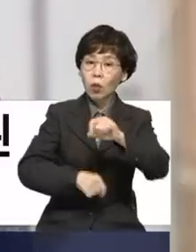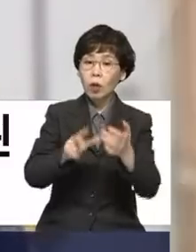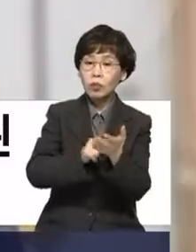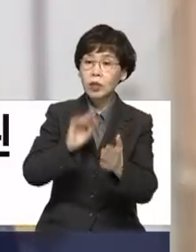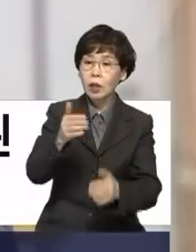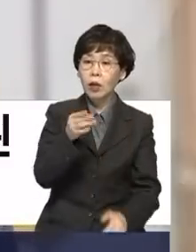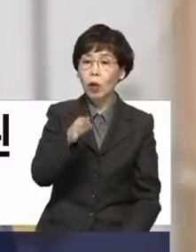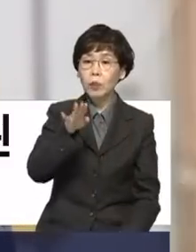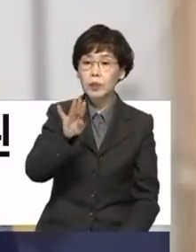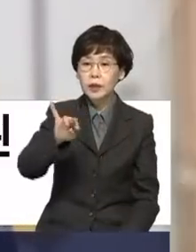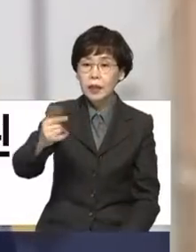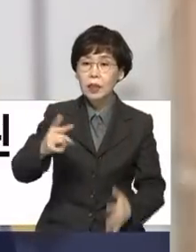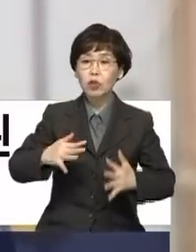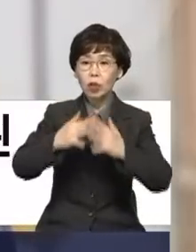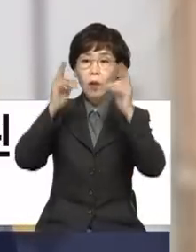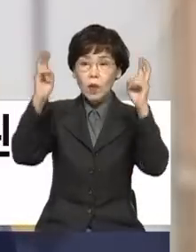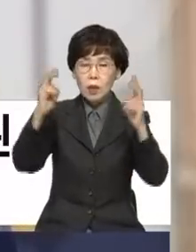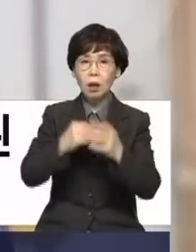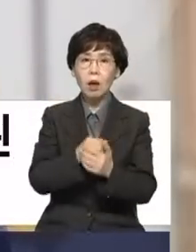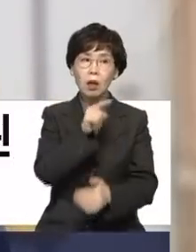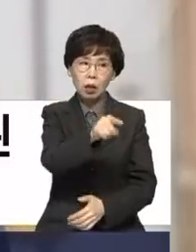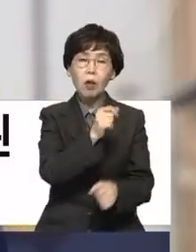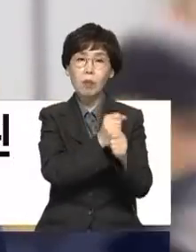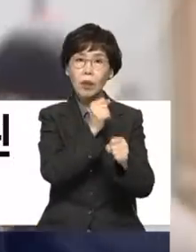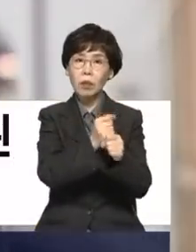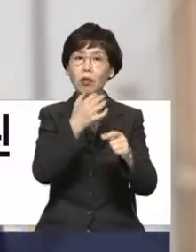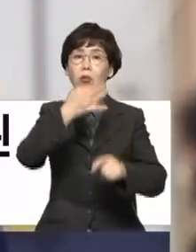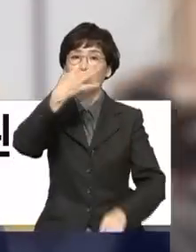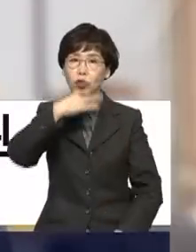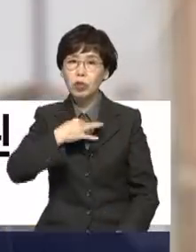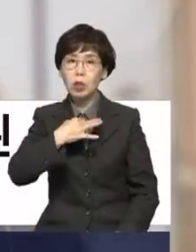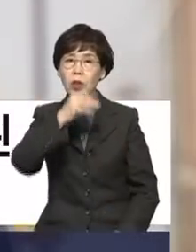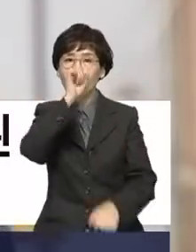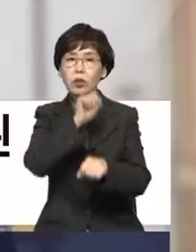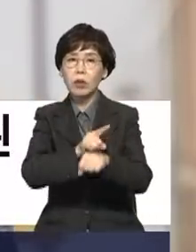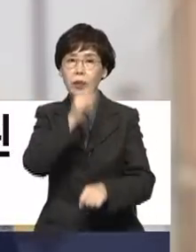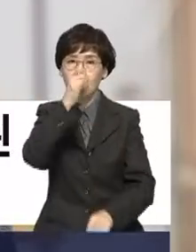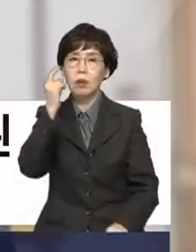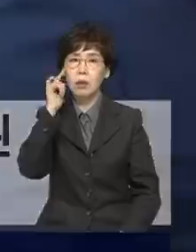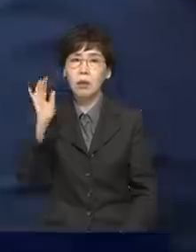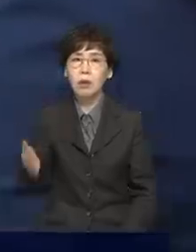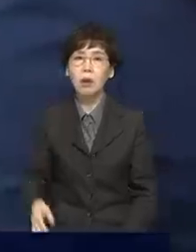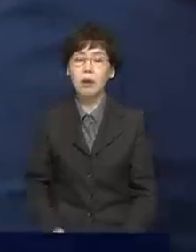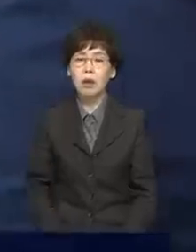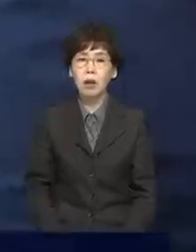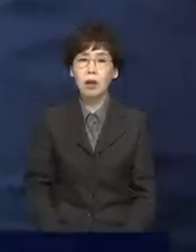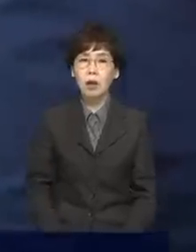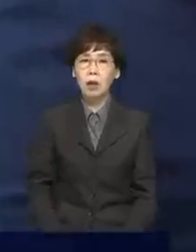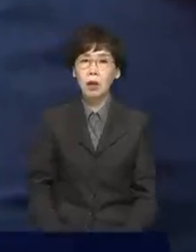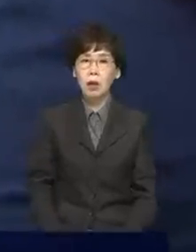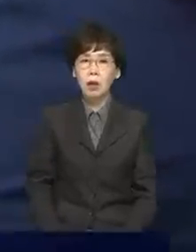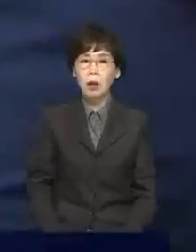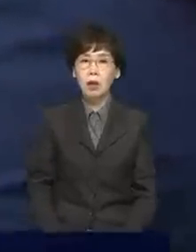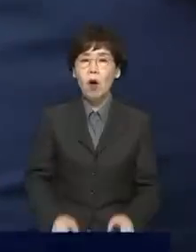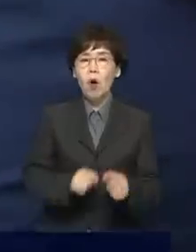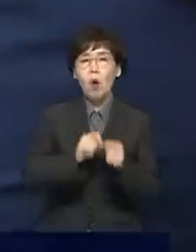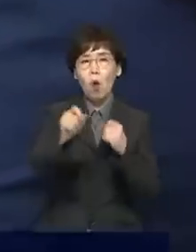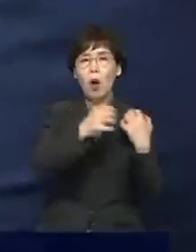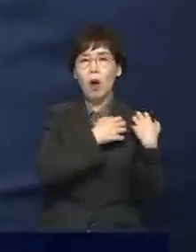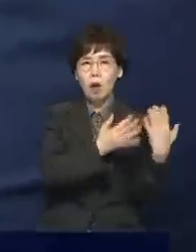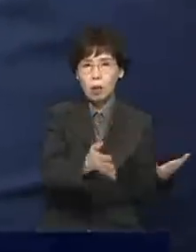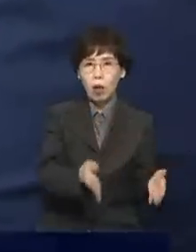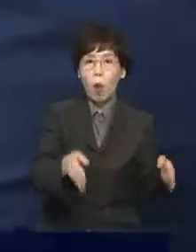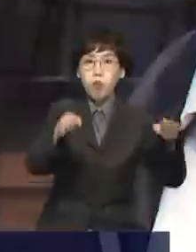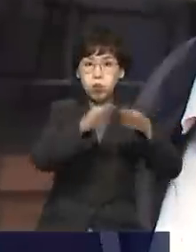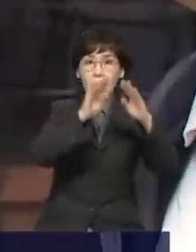된 협신주택이 개발하는 데는 더 유리하고 좋은 점이 있다고 판단합니다. 장기 방치 건물도